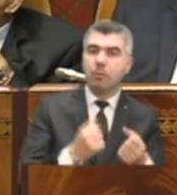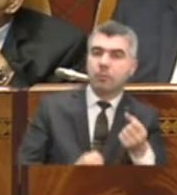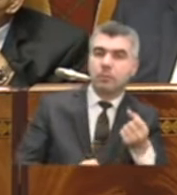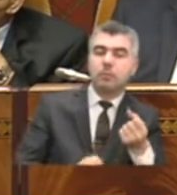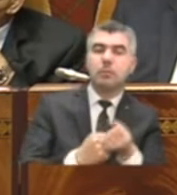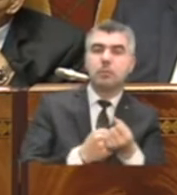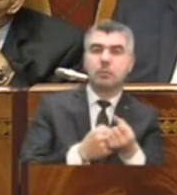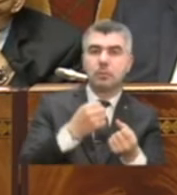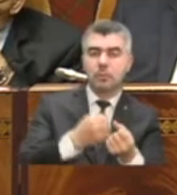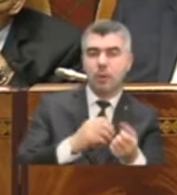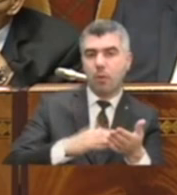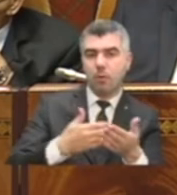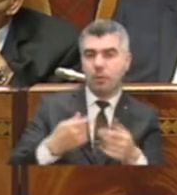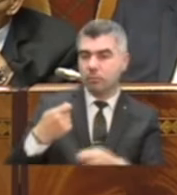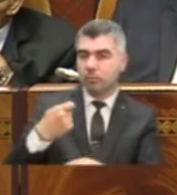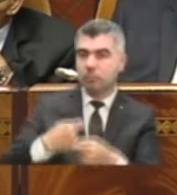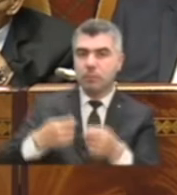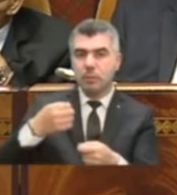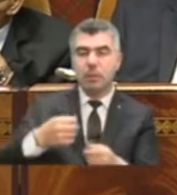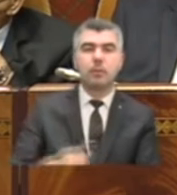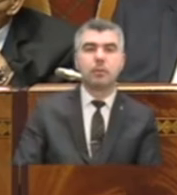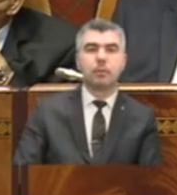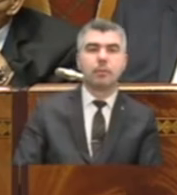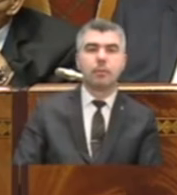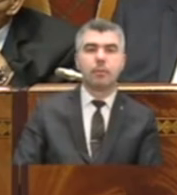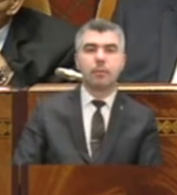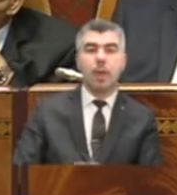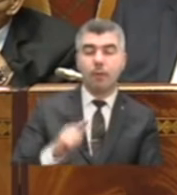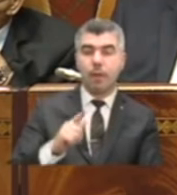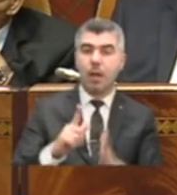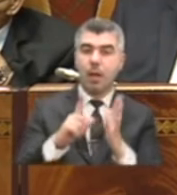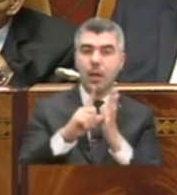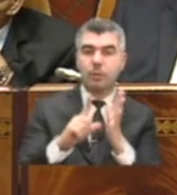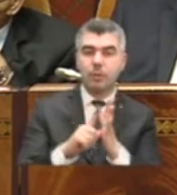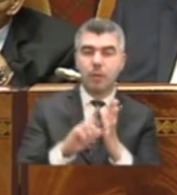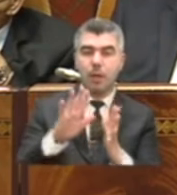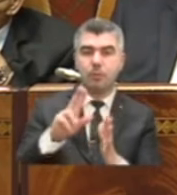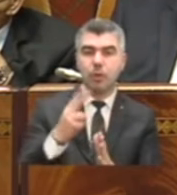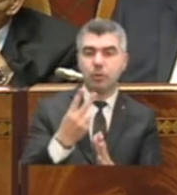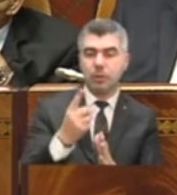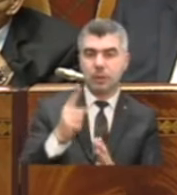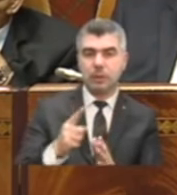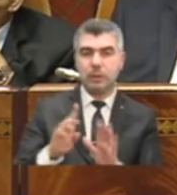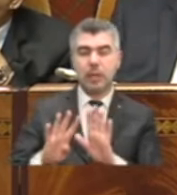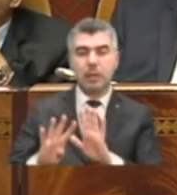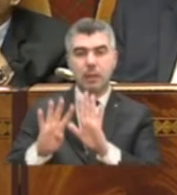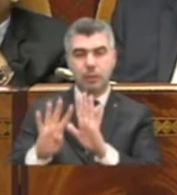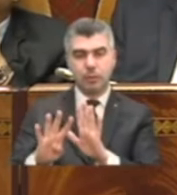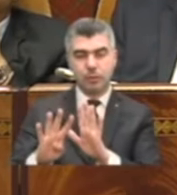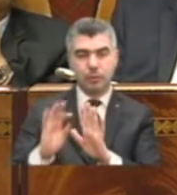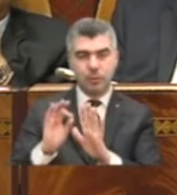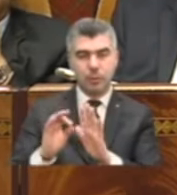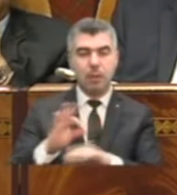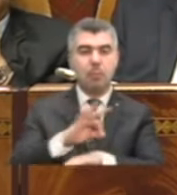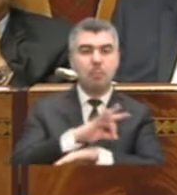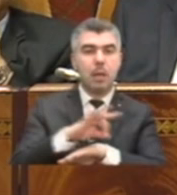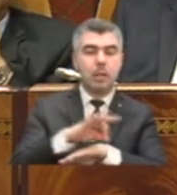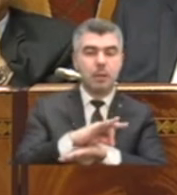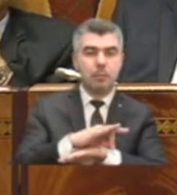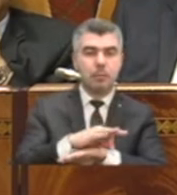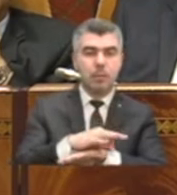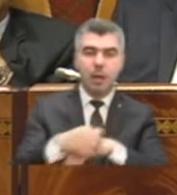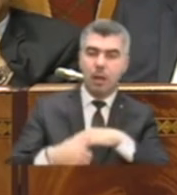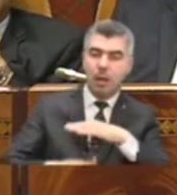للتنمية الاقتصادية والاجتماعية. وقد مكن القانون رقم 2519 المكلف المكتب المغربي لحقوق